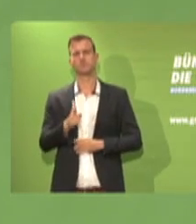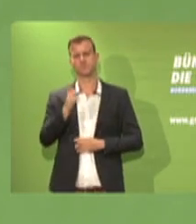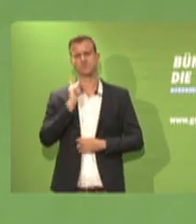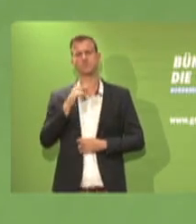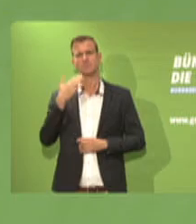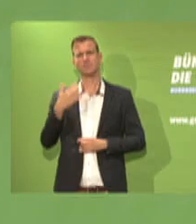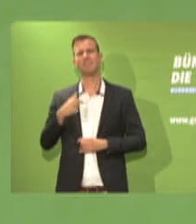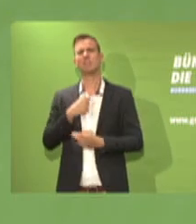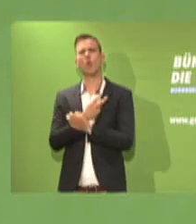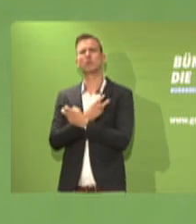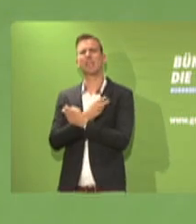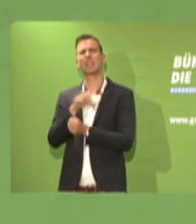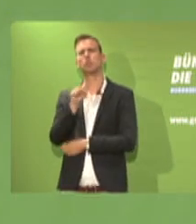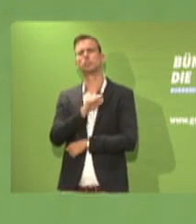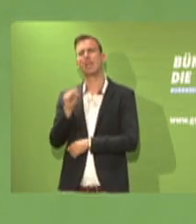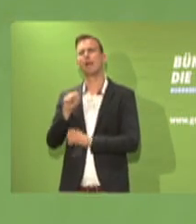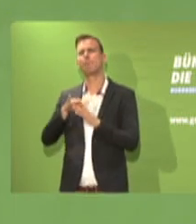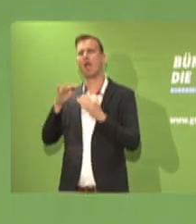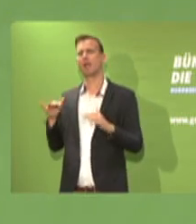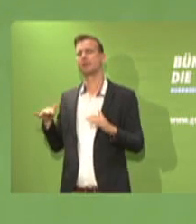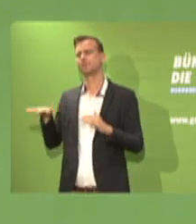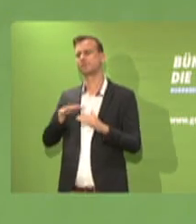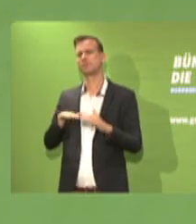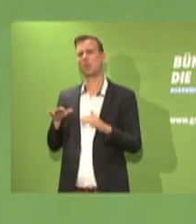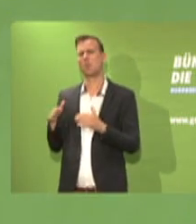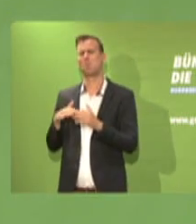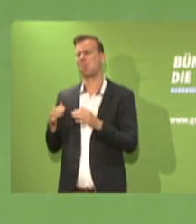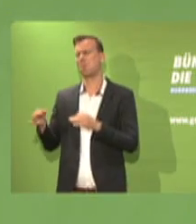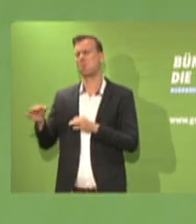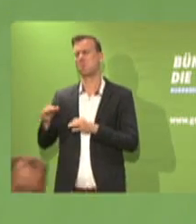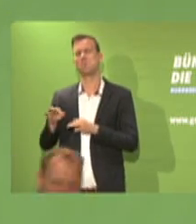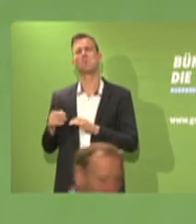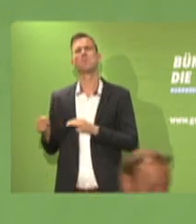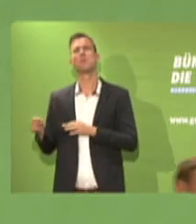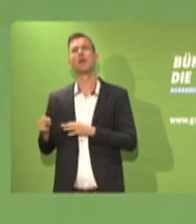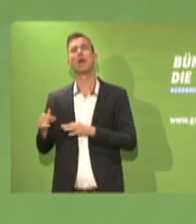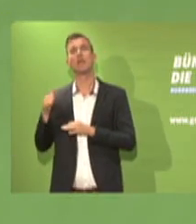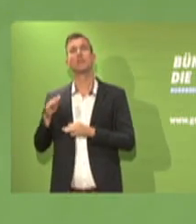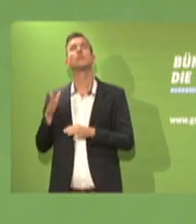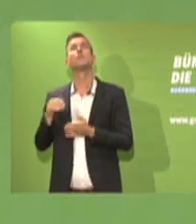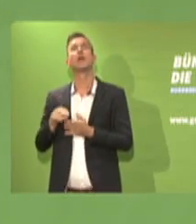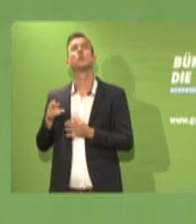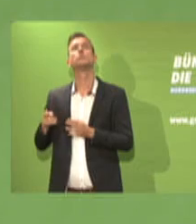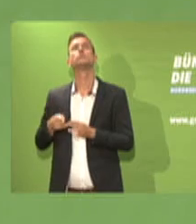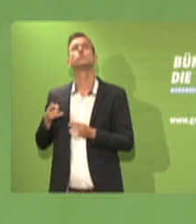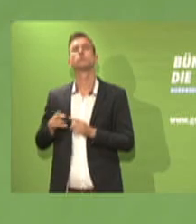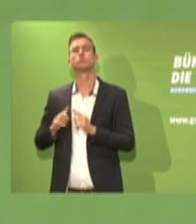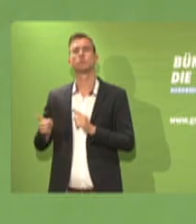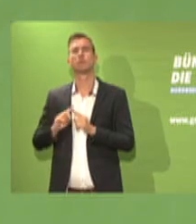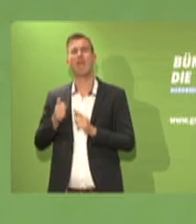der Steiermark, in einer abgelegenen Region, aber mittlerweile wieder mit Zuzug. Da erzählt mir